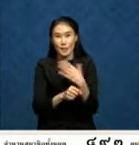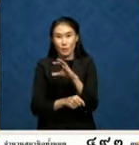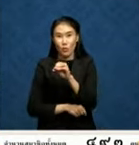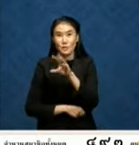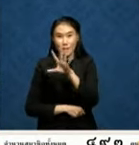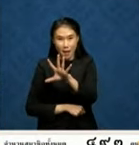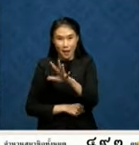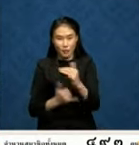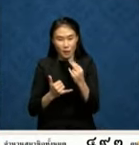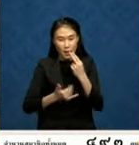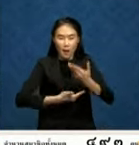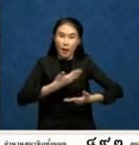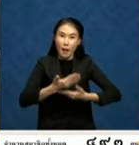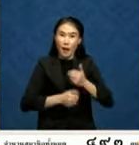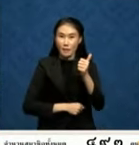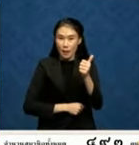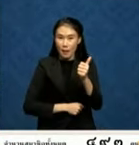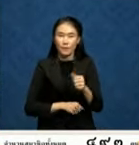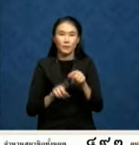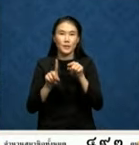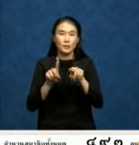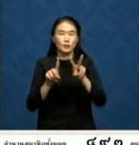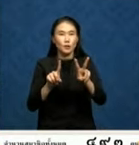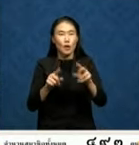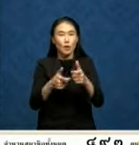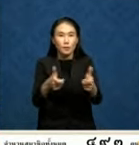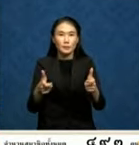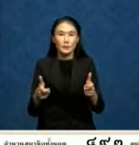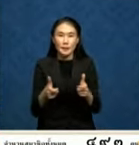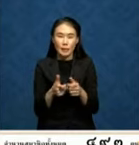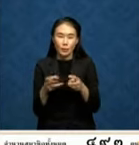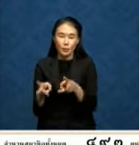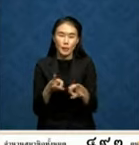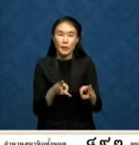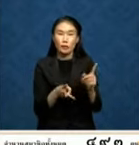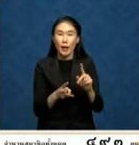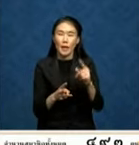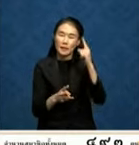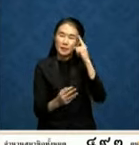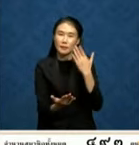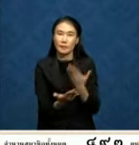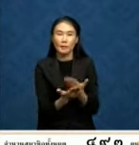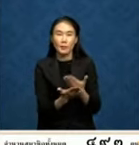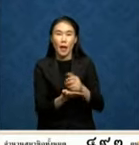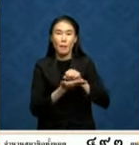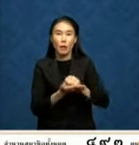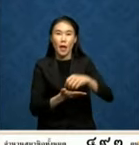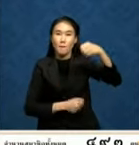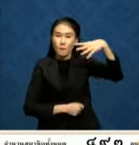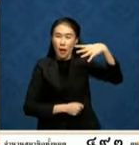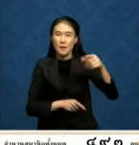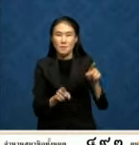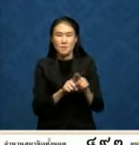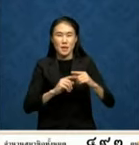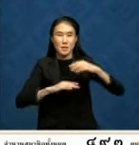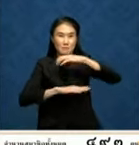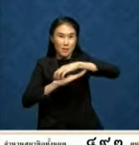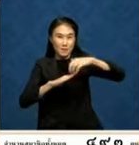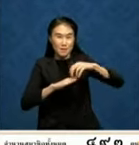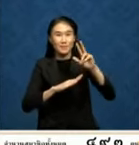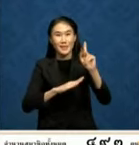2565 1.2 ได้มีการจัดทำแนวทางการกำหนดอัตราค่าบริการไฟฟ้าสีเขียวหรือที่เรียก